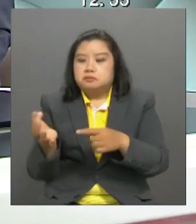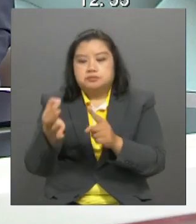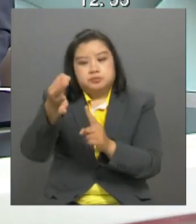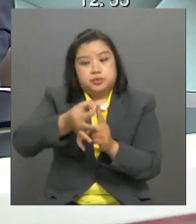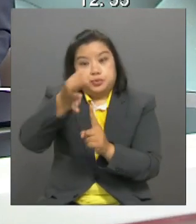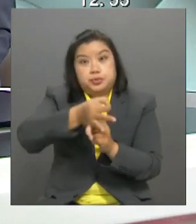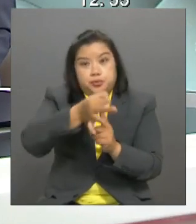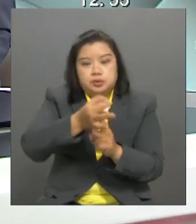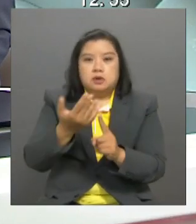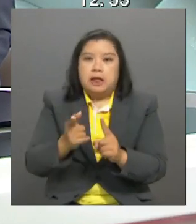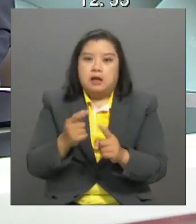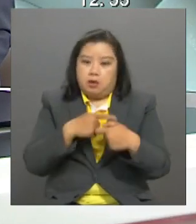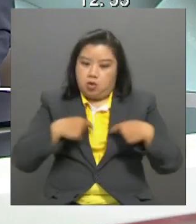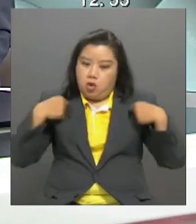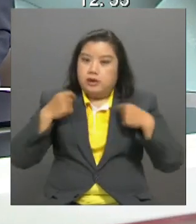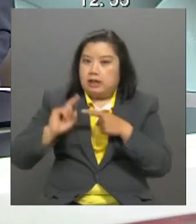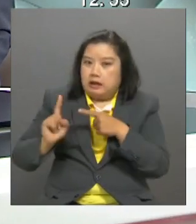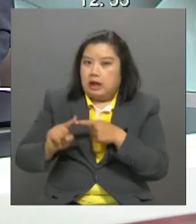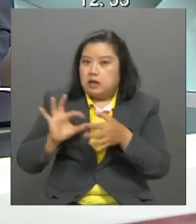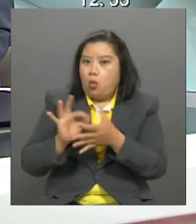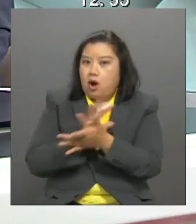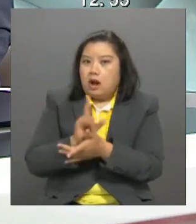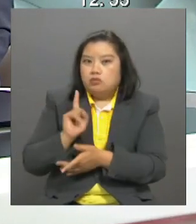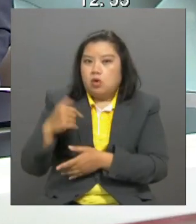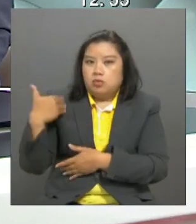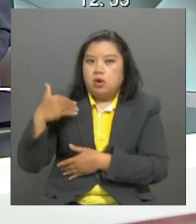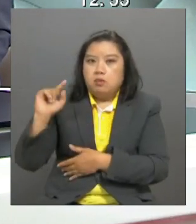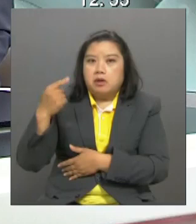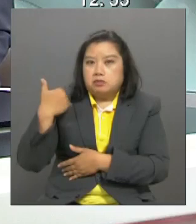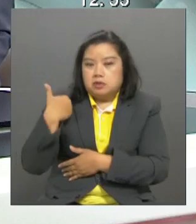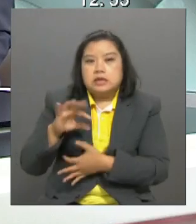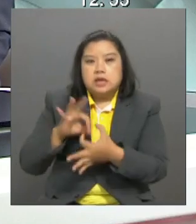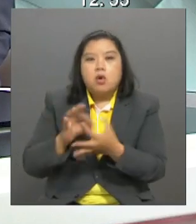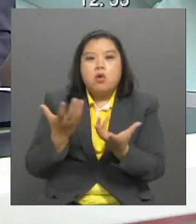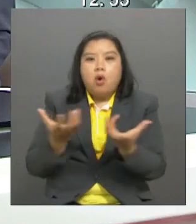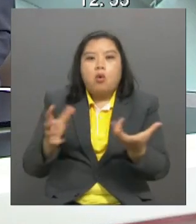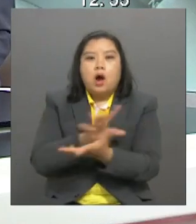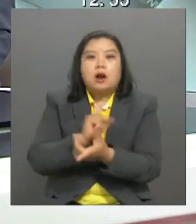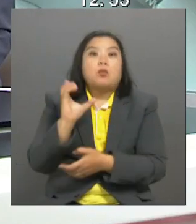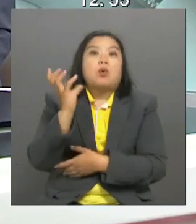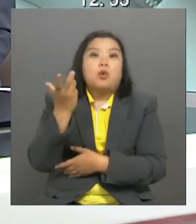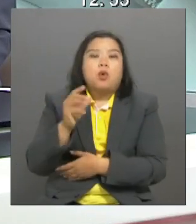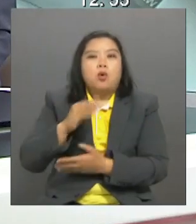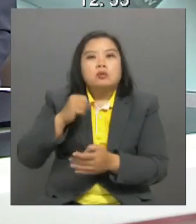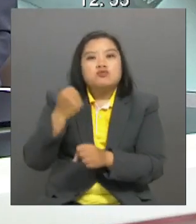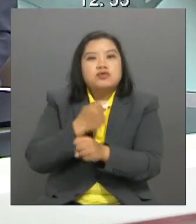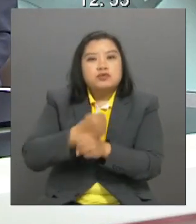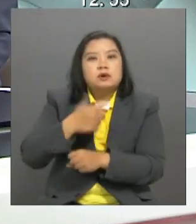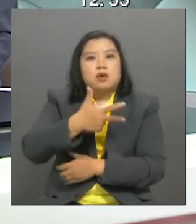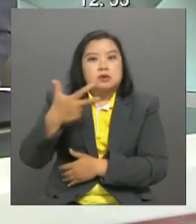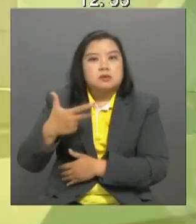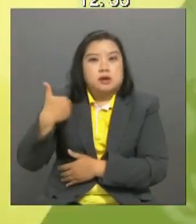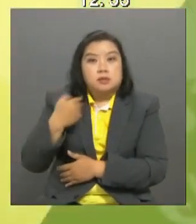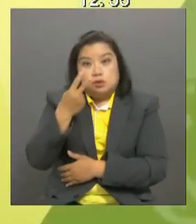ยุคสมัยได้ติดตามจากรายงานคุณสุพิพัฒน์เกตเหมือนนะคะซึ่งเป็นนักศึกษาฝึกงานไทย PBS ศูนย์ข่าวภาคใต้ค่ะ